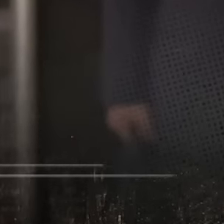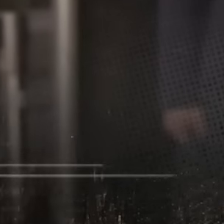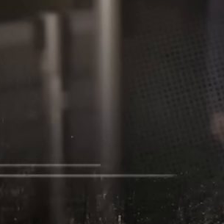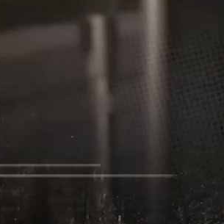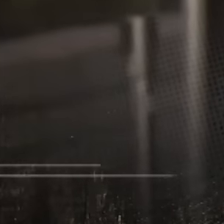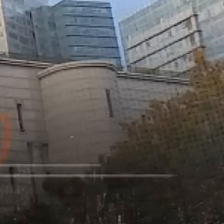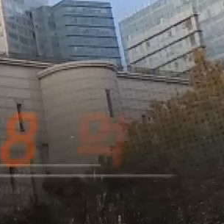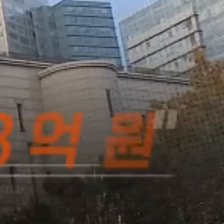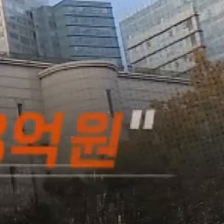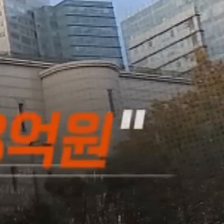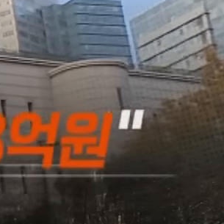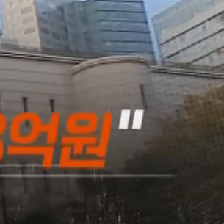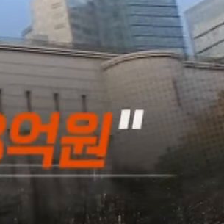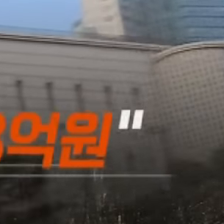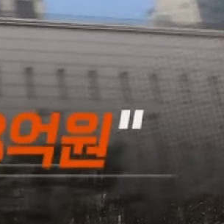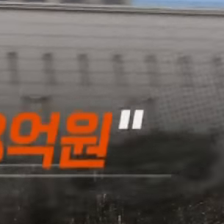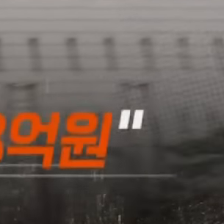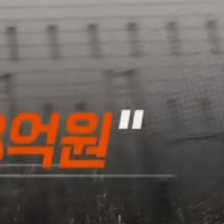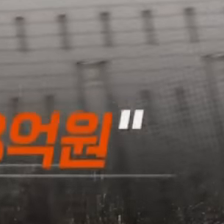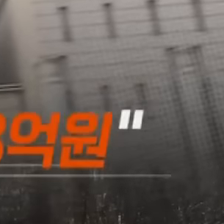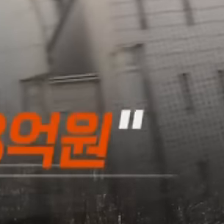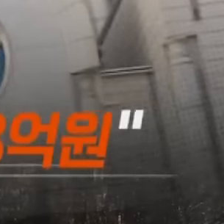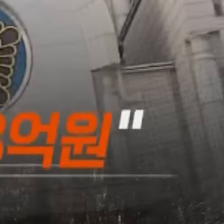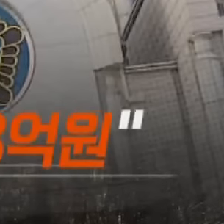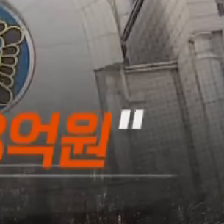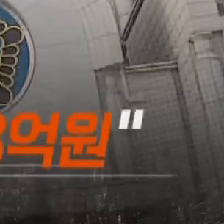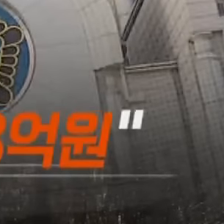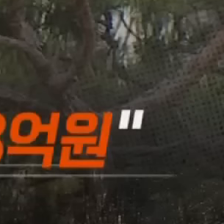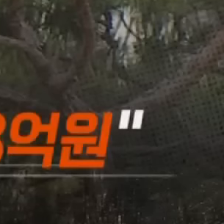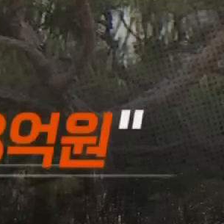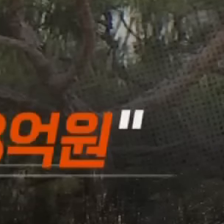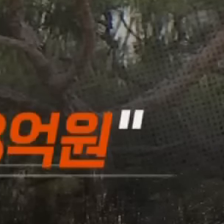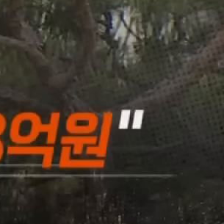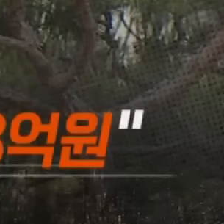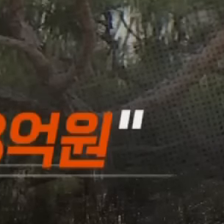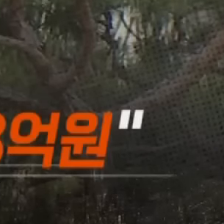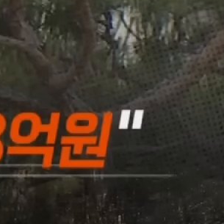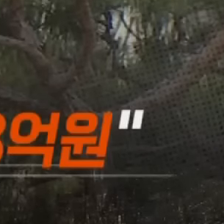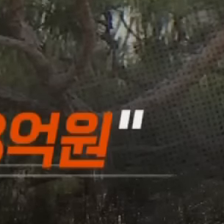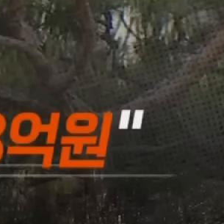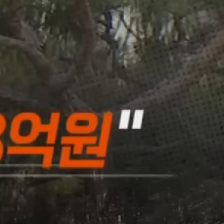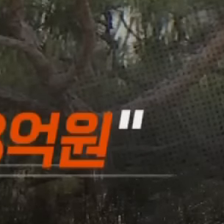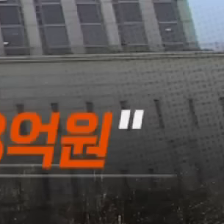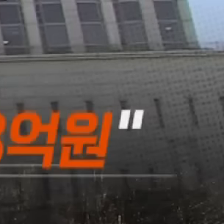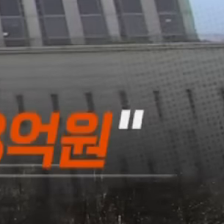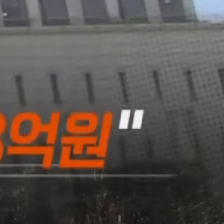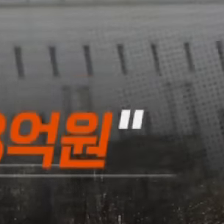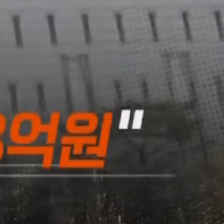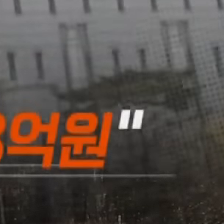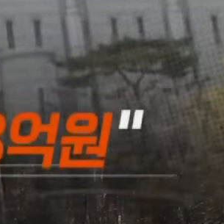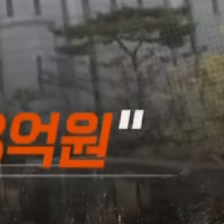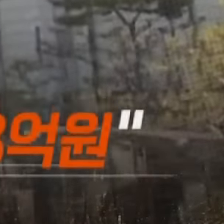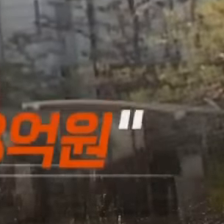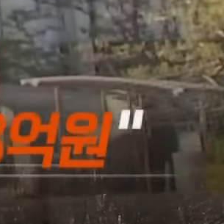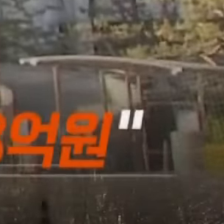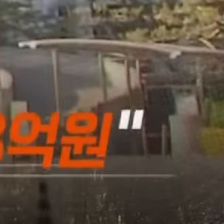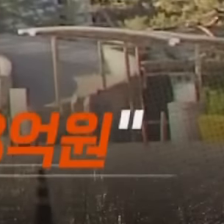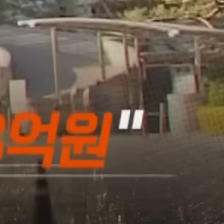최 회장이 노관장에게 위자료 20억 원, 재산 분할로 1조 3,800억 원을 지급하라고